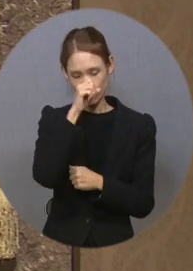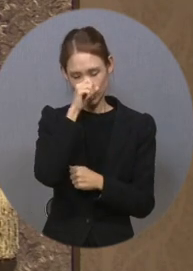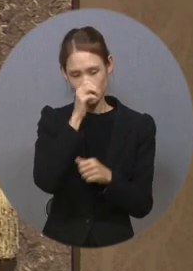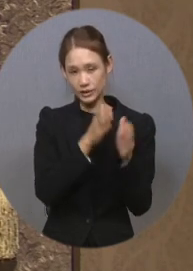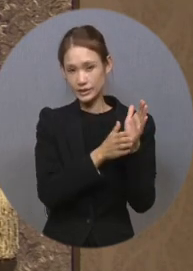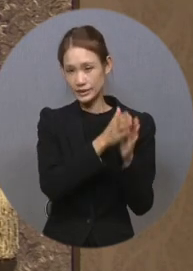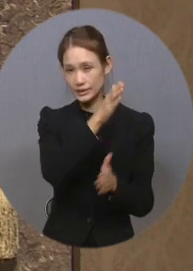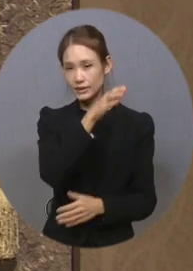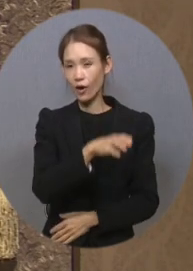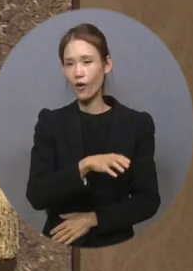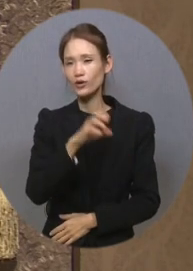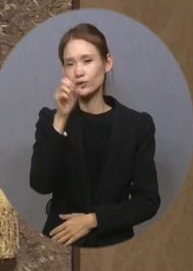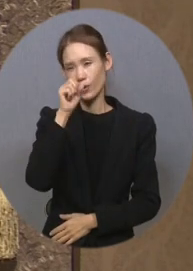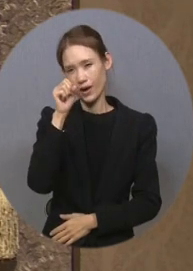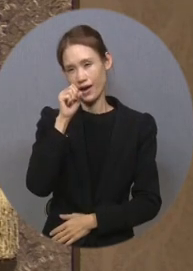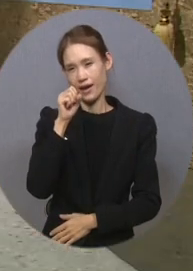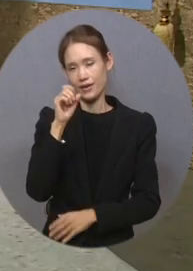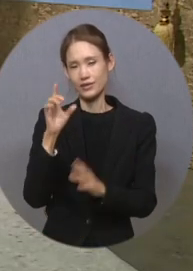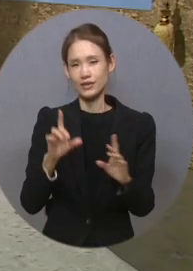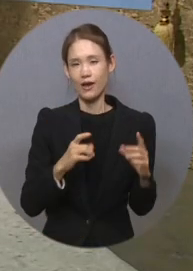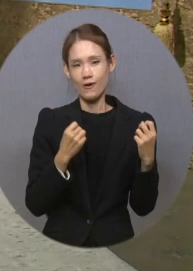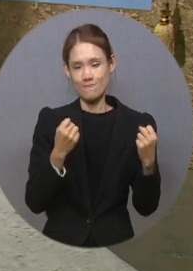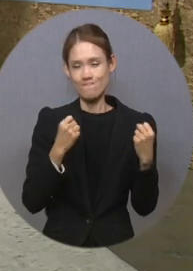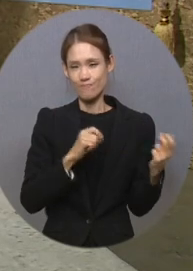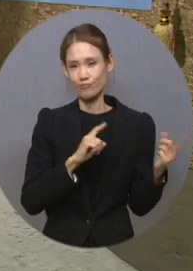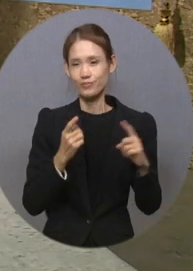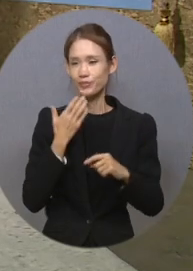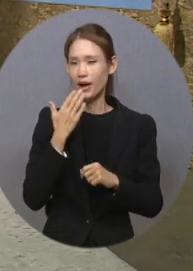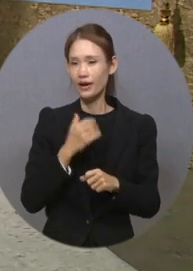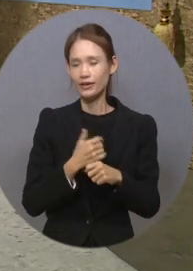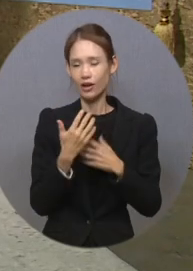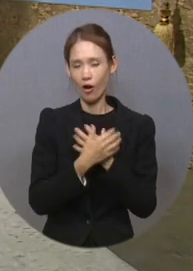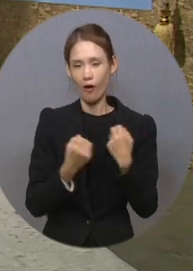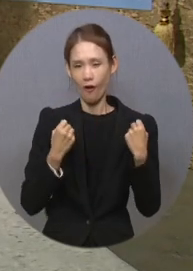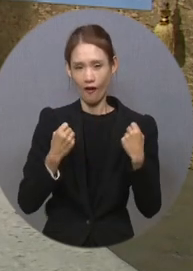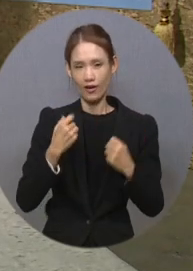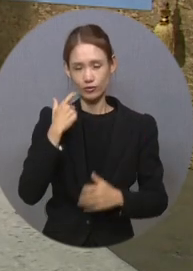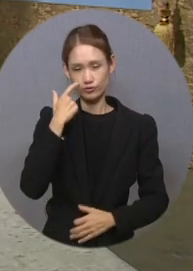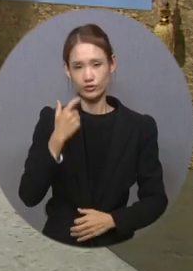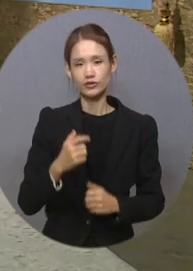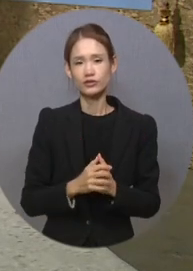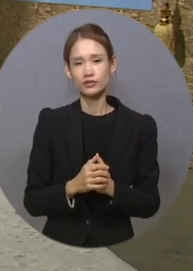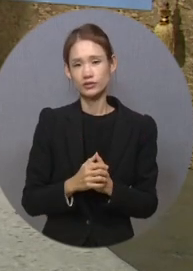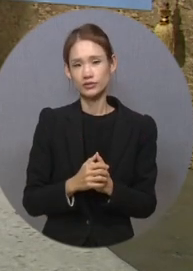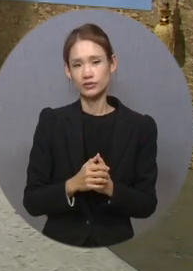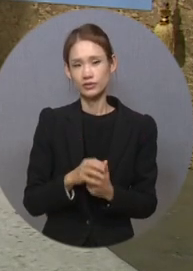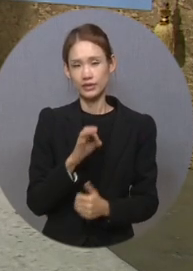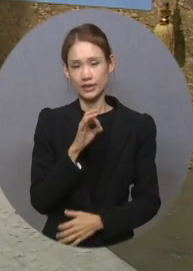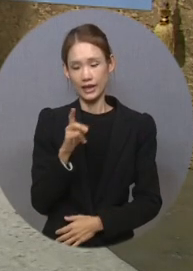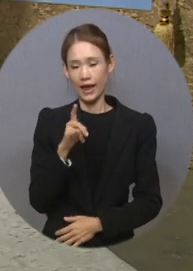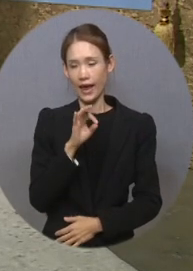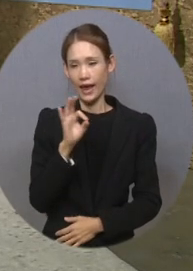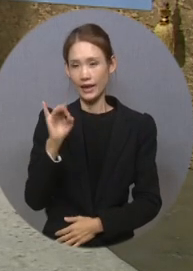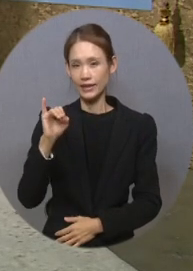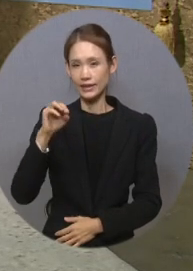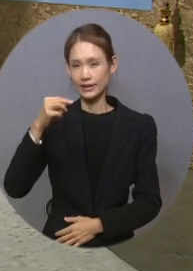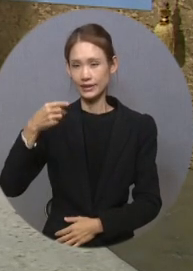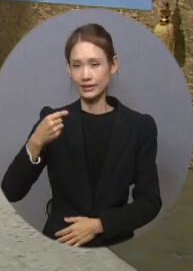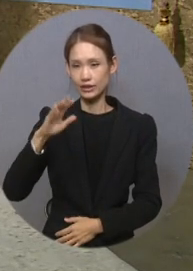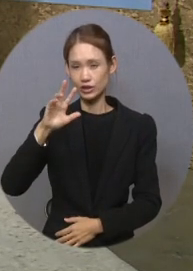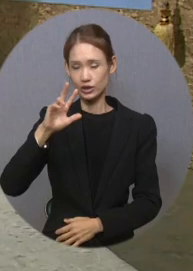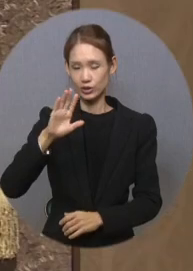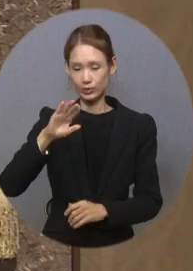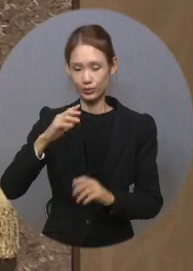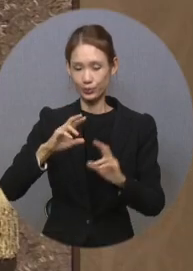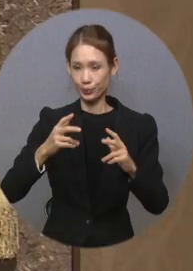굉장히 좋아하세요. 네, 생활의 활력을 좀 찾을 수 있겠네요. 드리는, 그리고 건강도 유지하고요. 예. 또 이제 게이트볼 같은 거 어르신들 많이 하거든요.